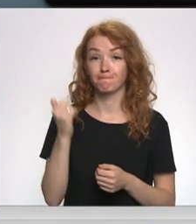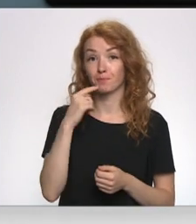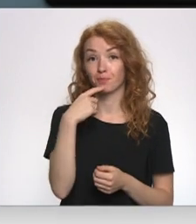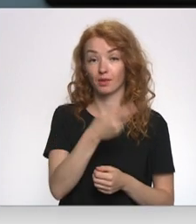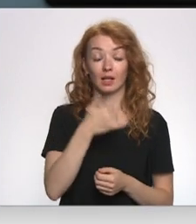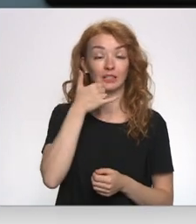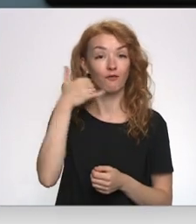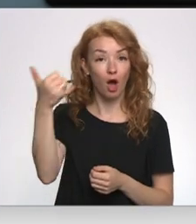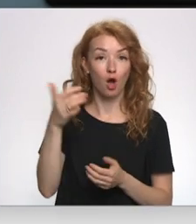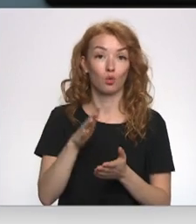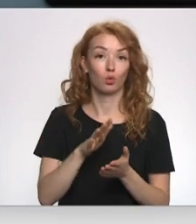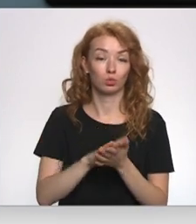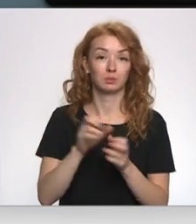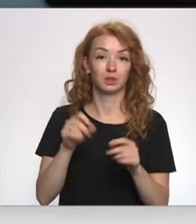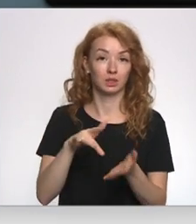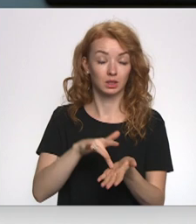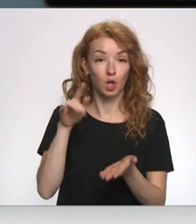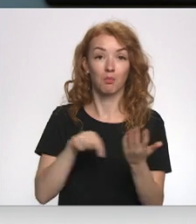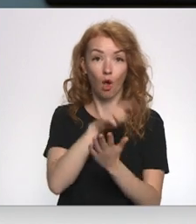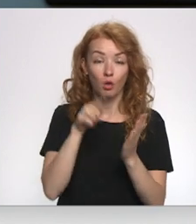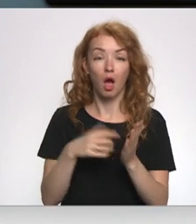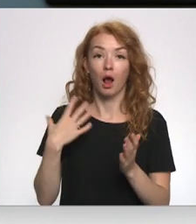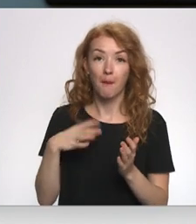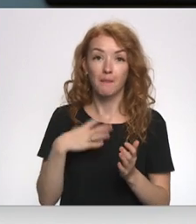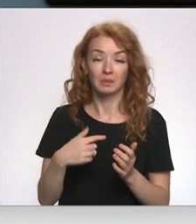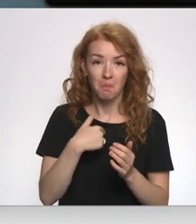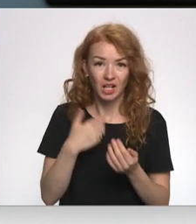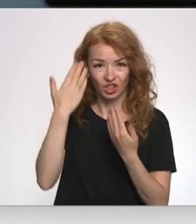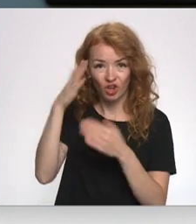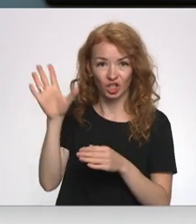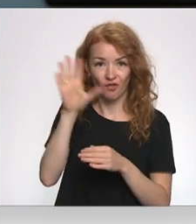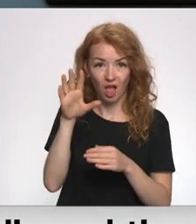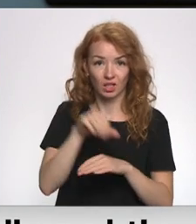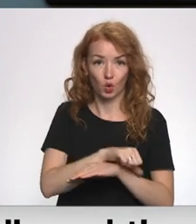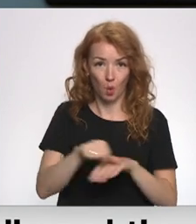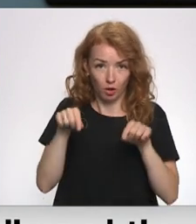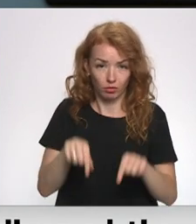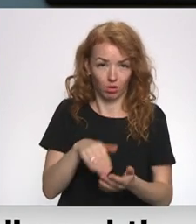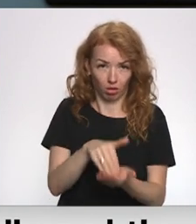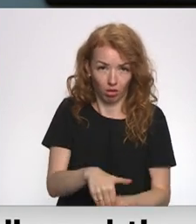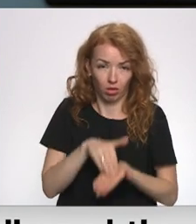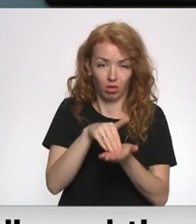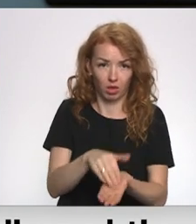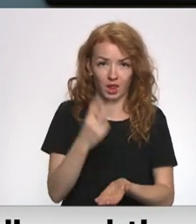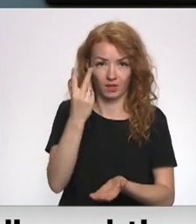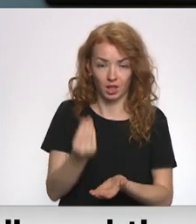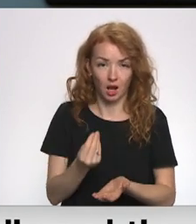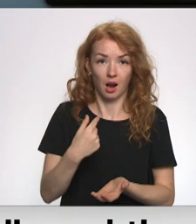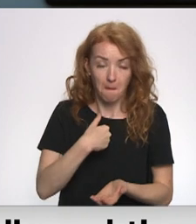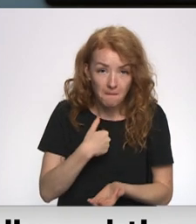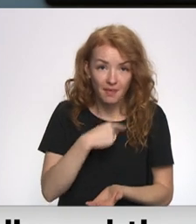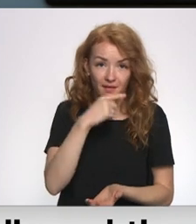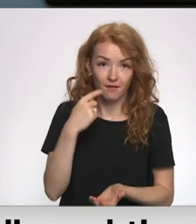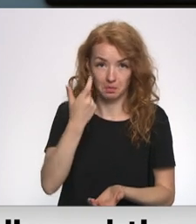Pazvanīšu uz zvanu centru un pajautāšu, kāpēc man šeit, citas valsts teritorijā, ir jāstāv un jāgaida 2 diennaktis, kad mani, kā